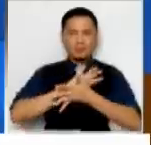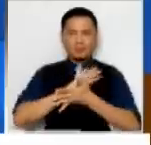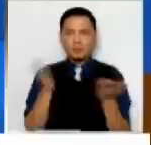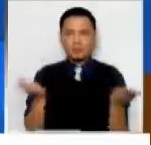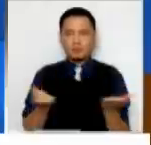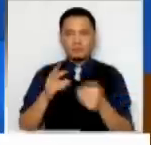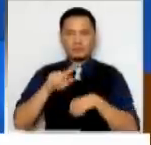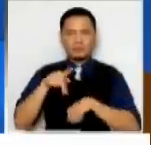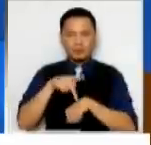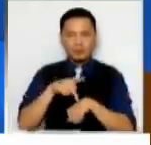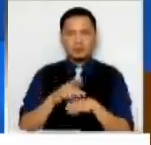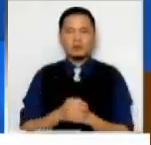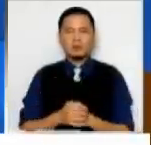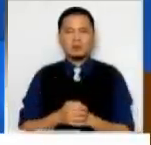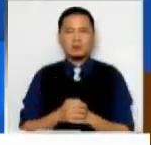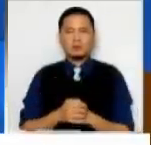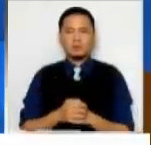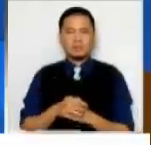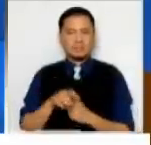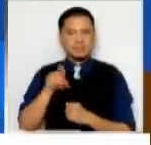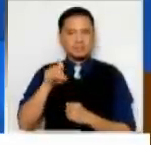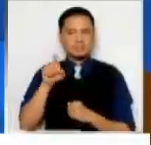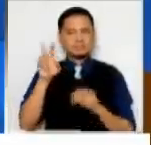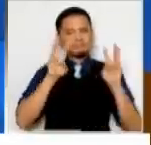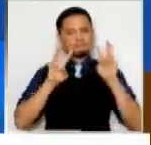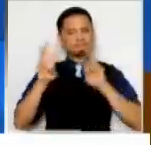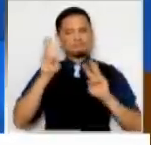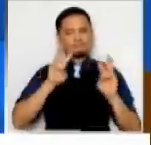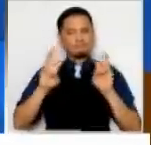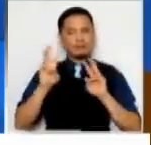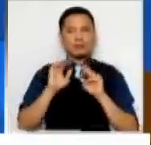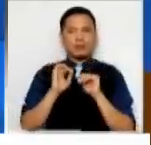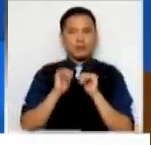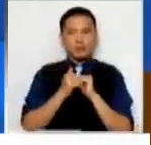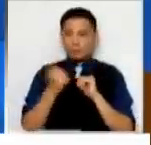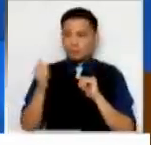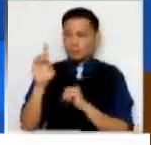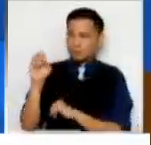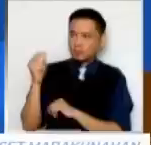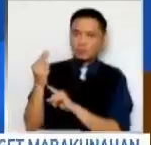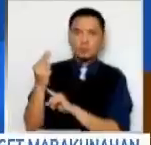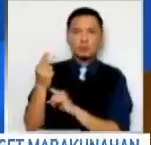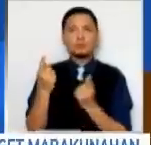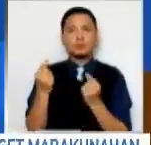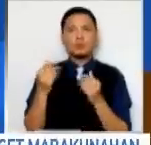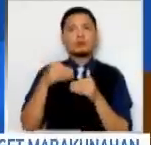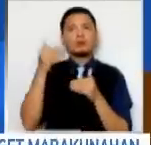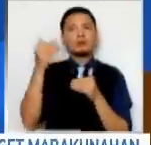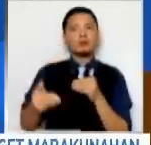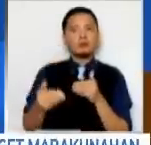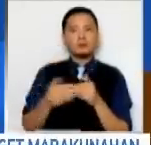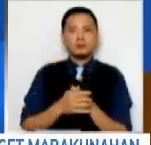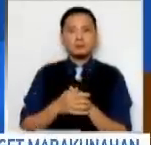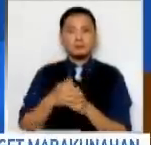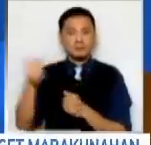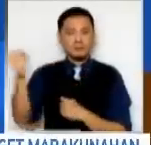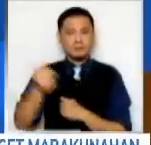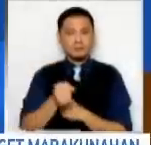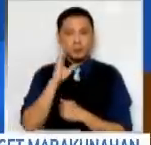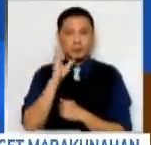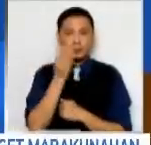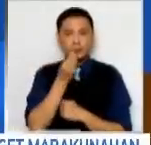ikabahala at ano nga ba ang magiging susunod na mga hakbang ng Department of Health ukol po dito? Makasama po natin si DOH